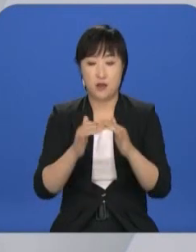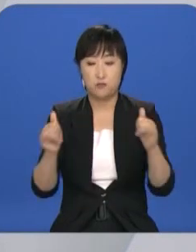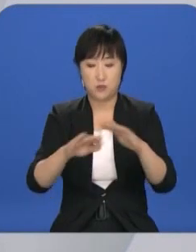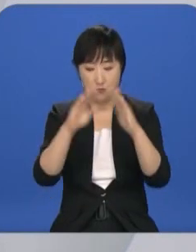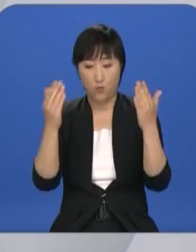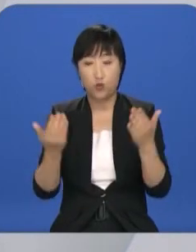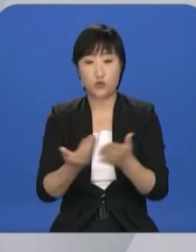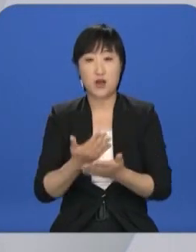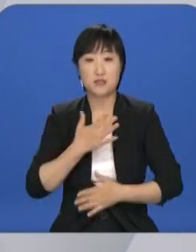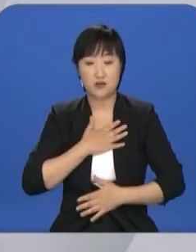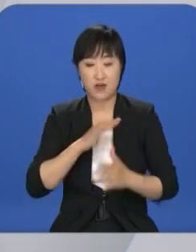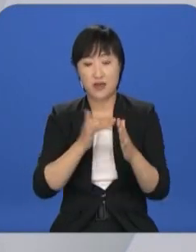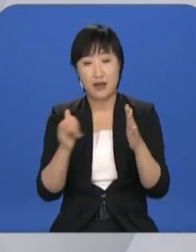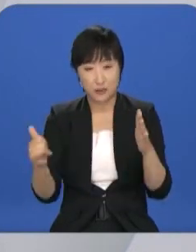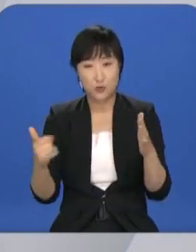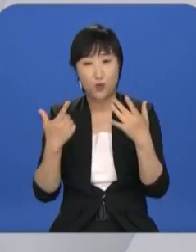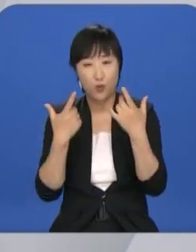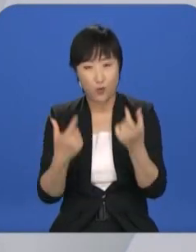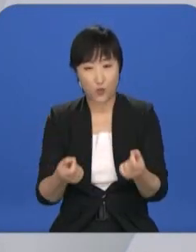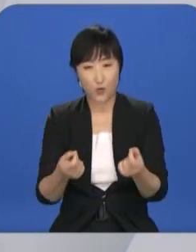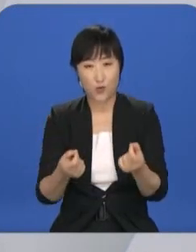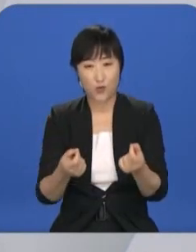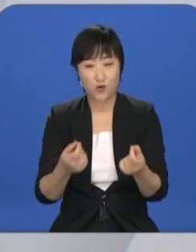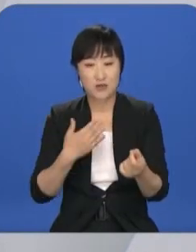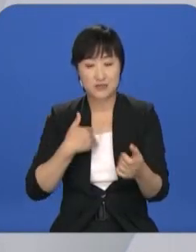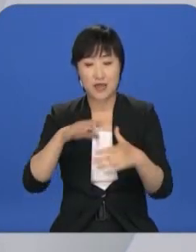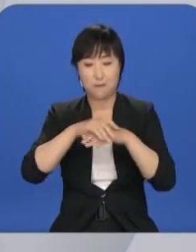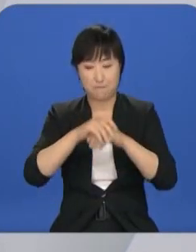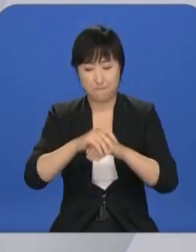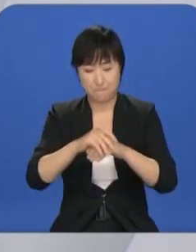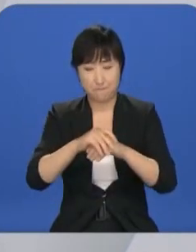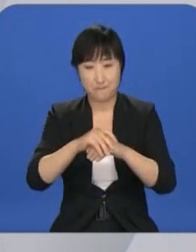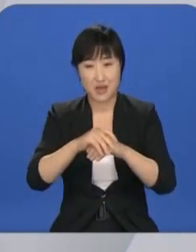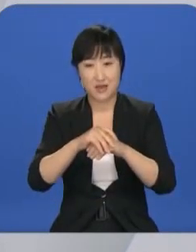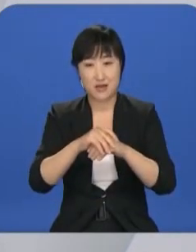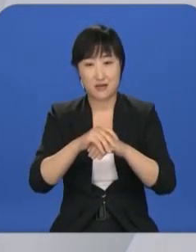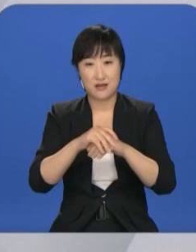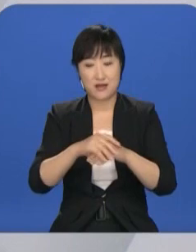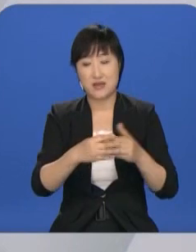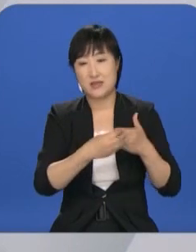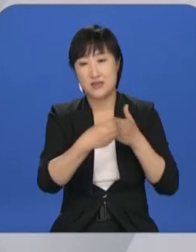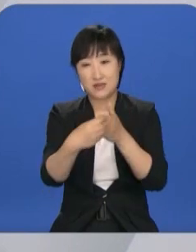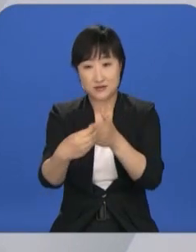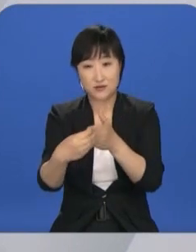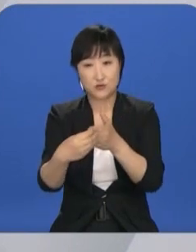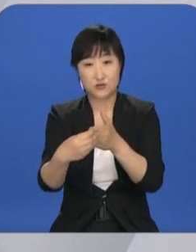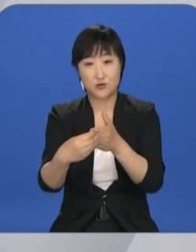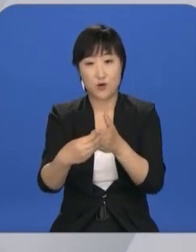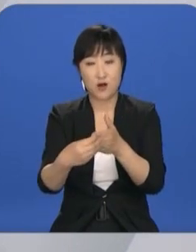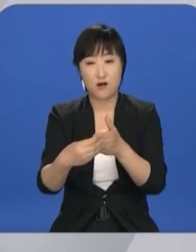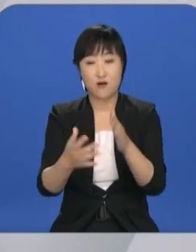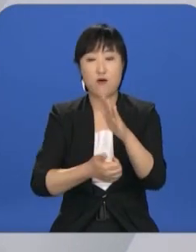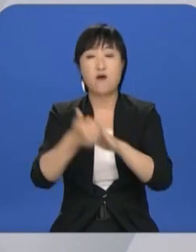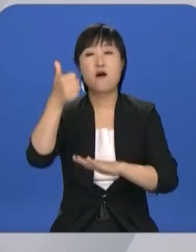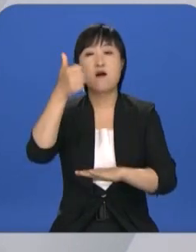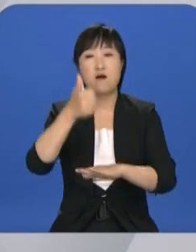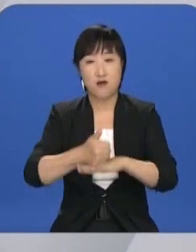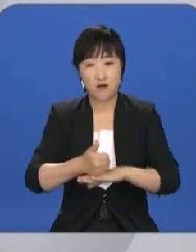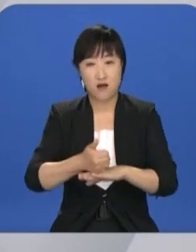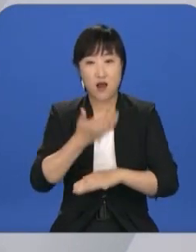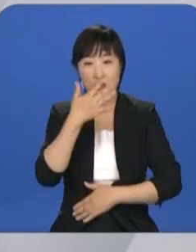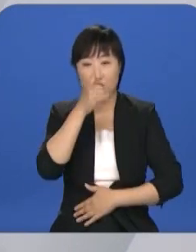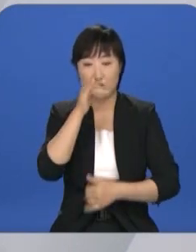국민 모두가 저의 가족입니다. 저의 손을 꼭 잡아주시고 이끌어주셔서 필승할 수